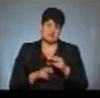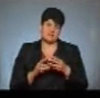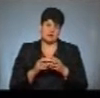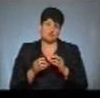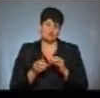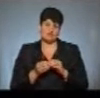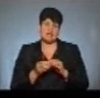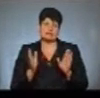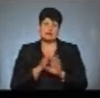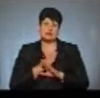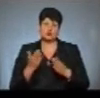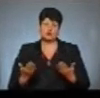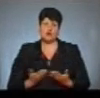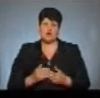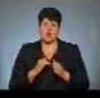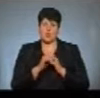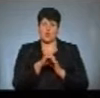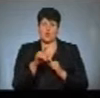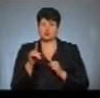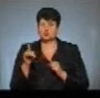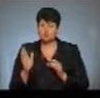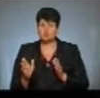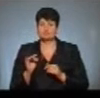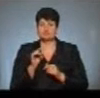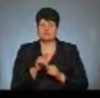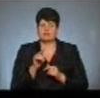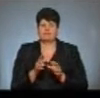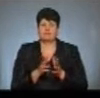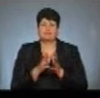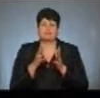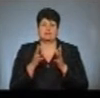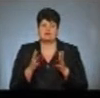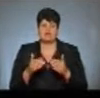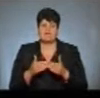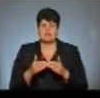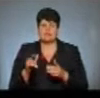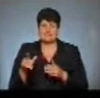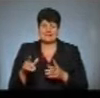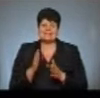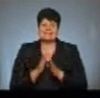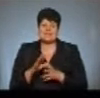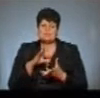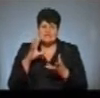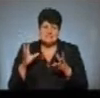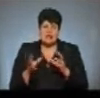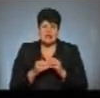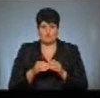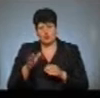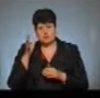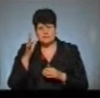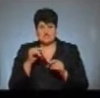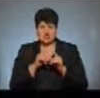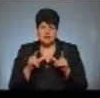результаті, і доля кожного із них, адже вони в переважній більшості випускники системи загальної середньої освіти, тобто